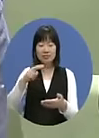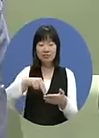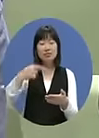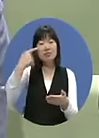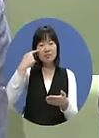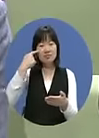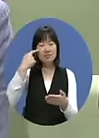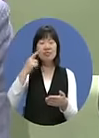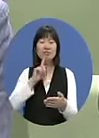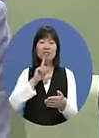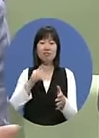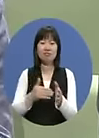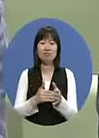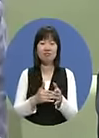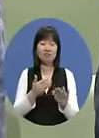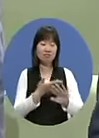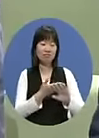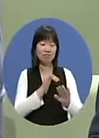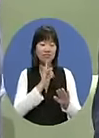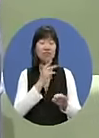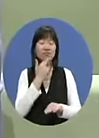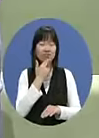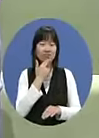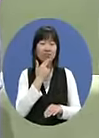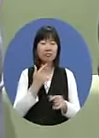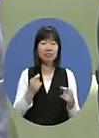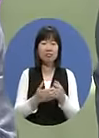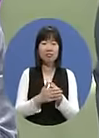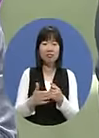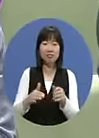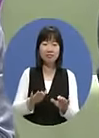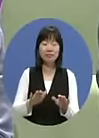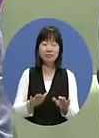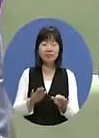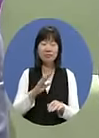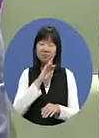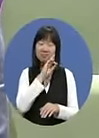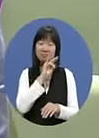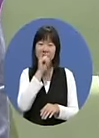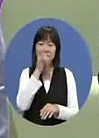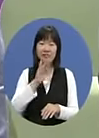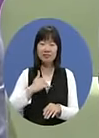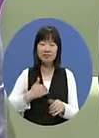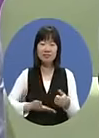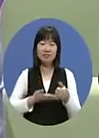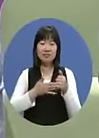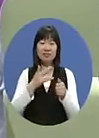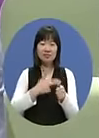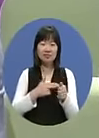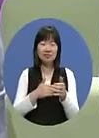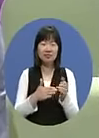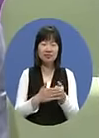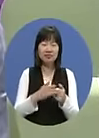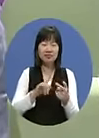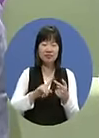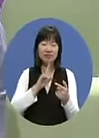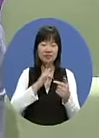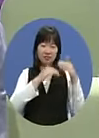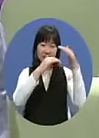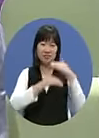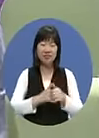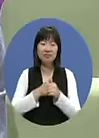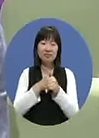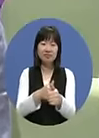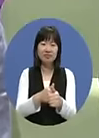읽어봐라고 그만 말씀을 하셨어요. 다른 얘기는 없어요. 그래서 그래도 이제 의아했지만 제가 존경하던 선생님이니까 그 이야기를 따라서 여러